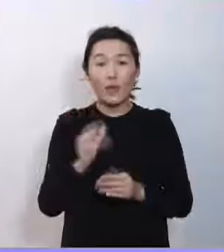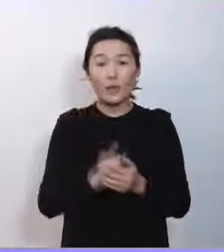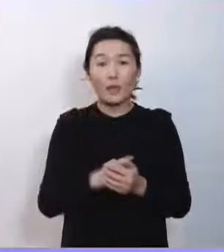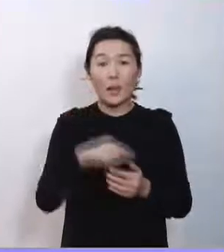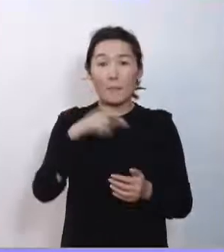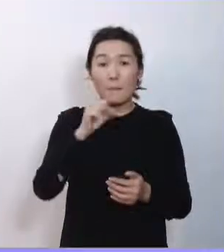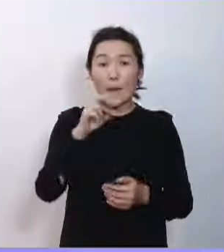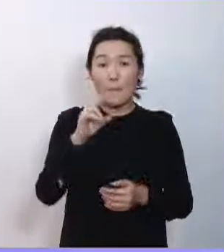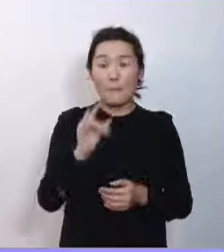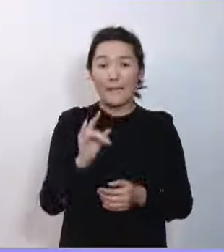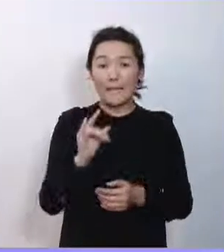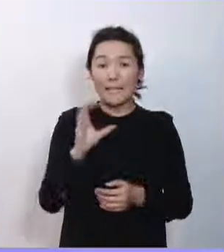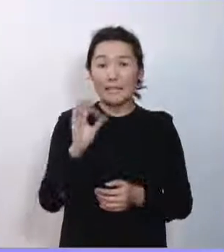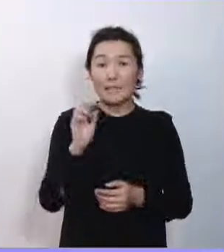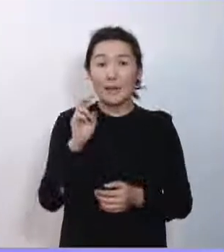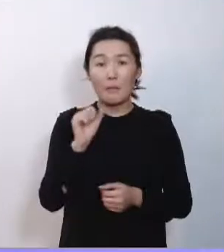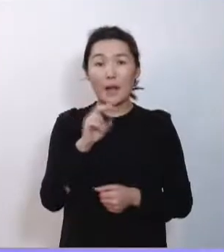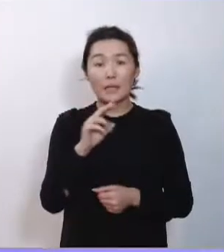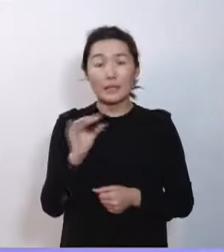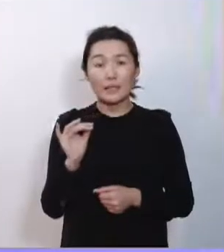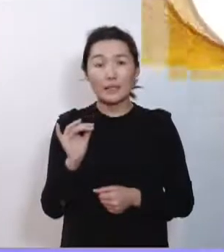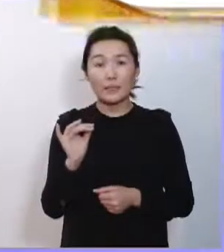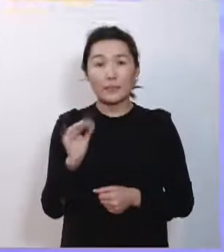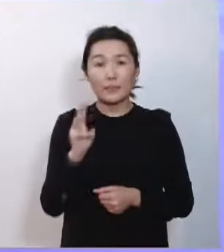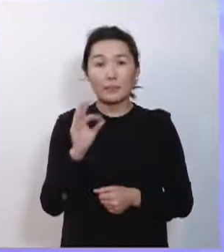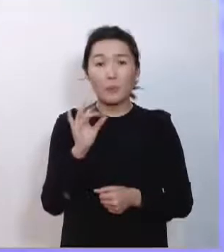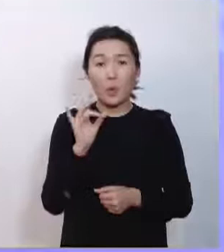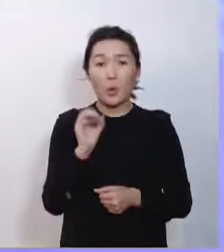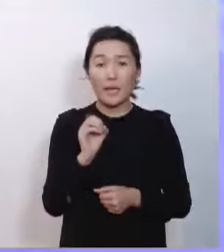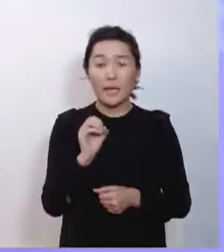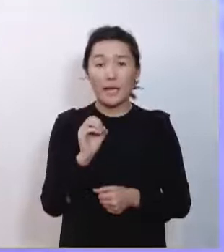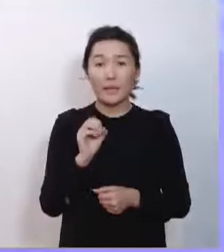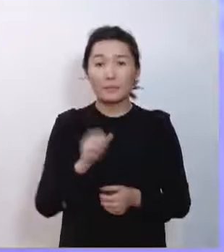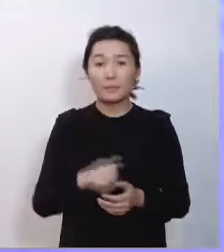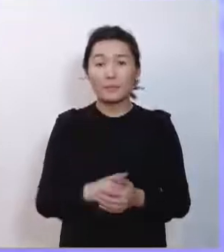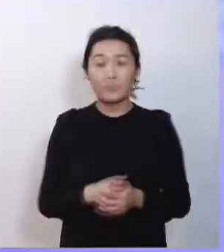Папы, собаки, море.